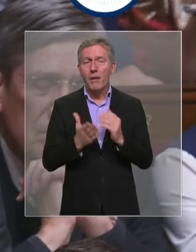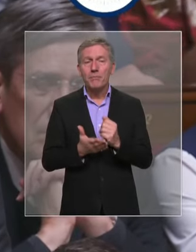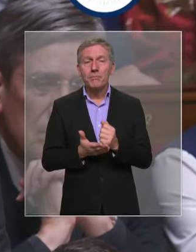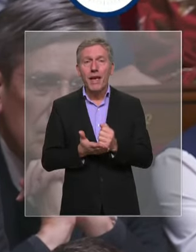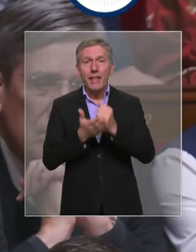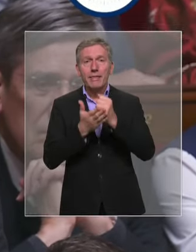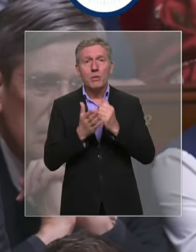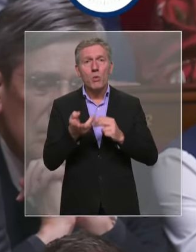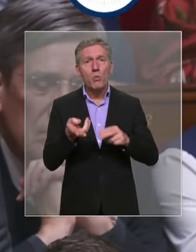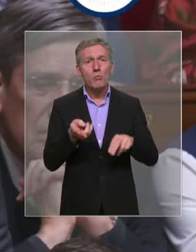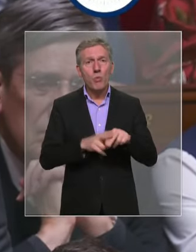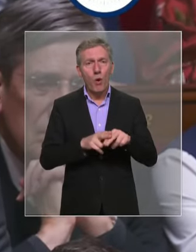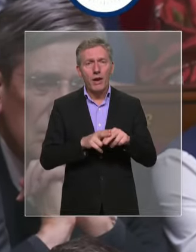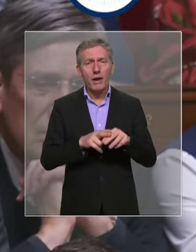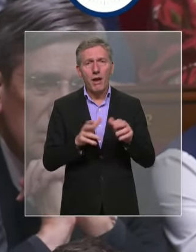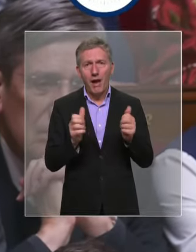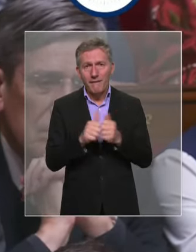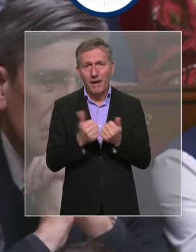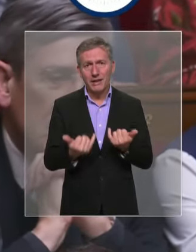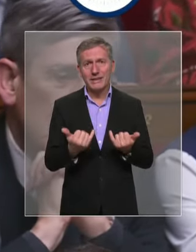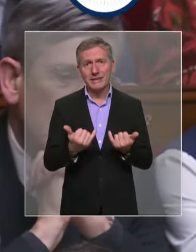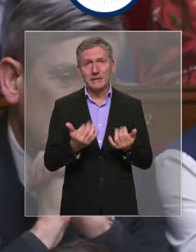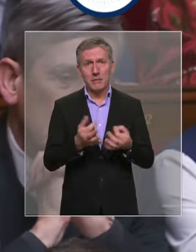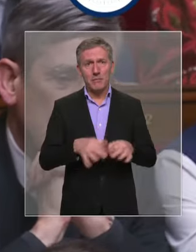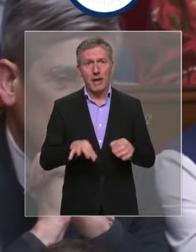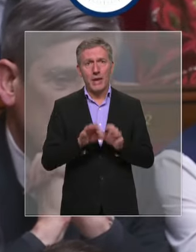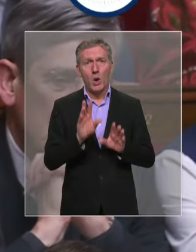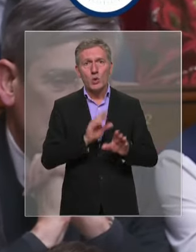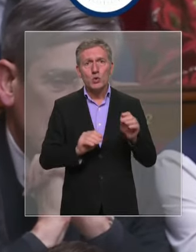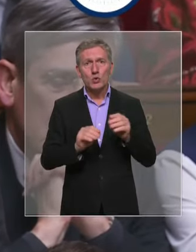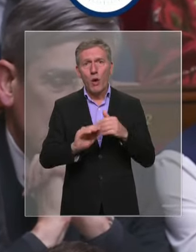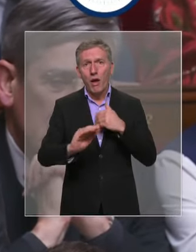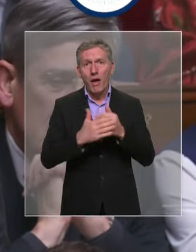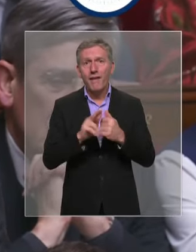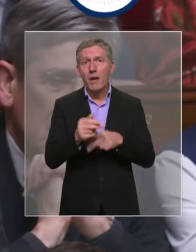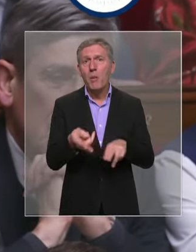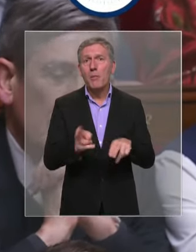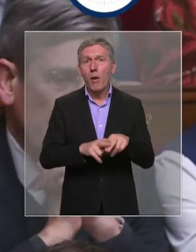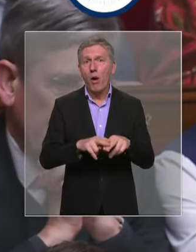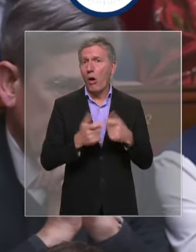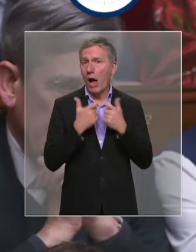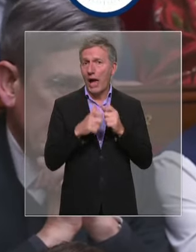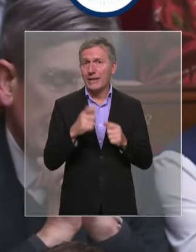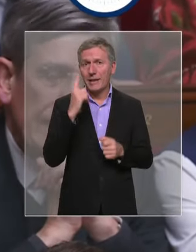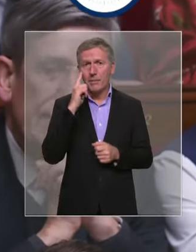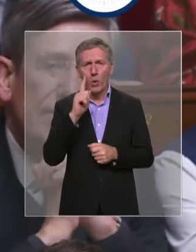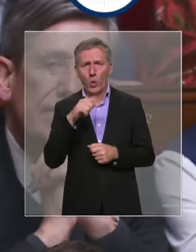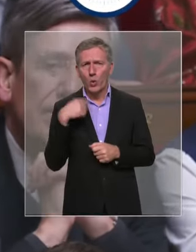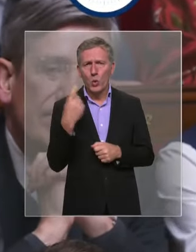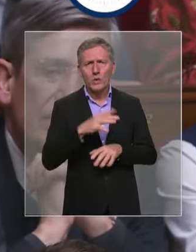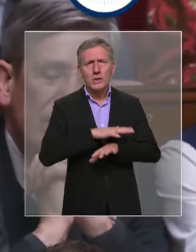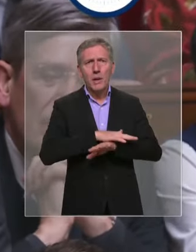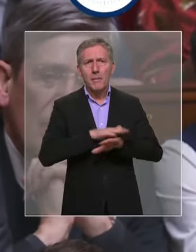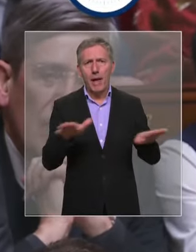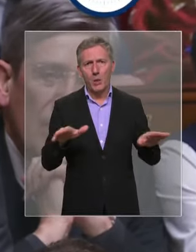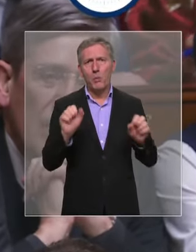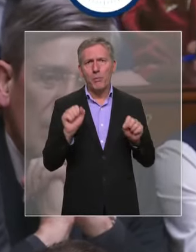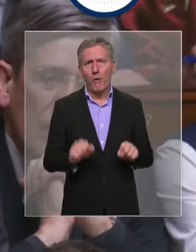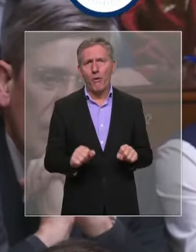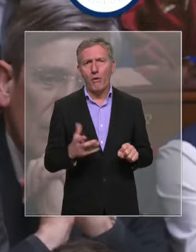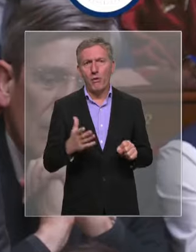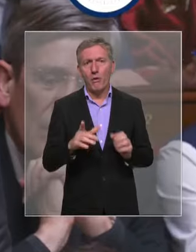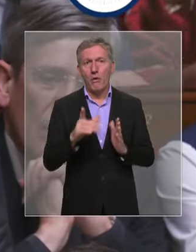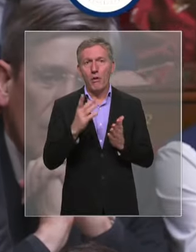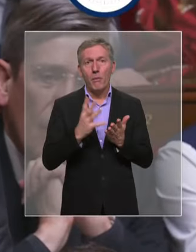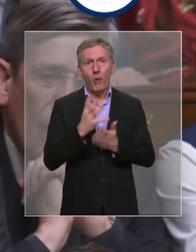peut s'envisager sérieusement que dans un pays où les soins palliatifs sont accessibles partout et pour tous. C'est pourquoi le projet de loi devra